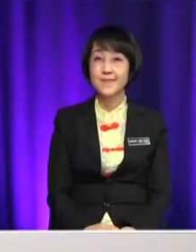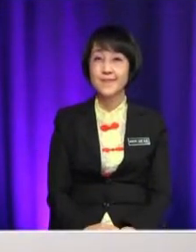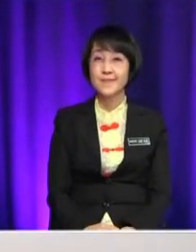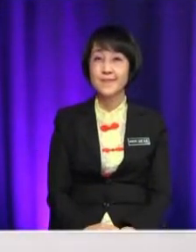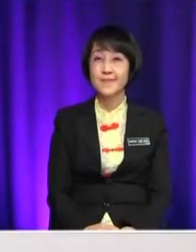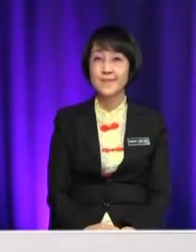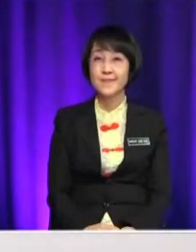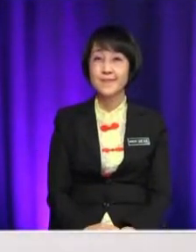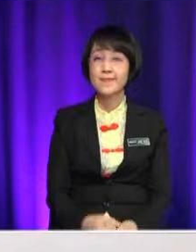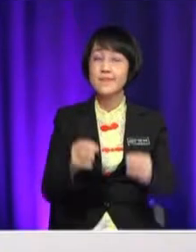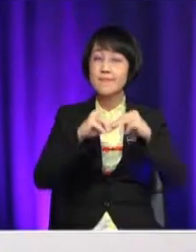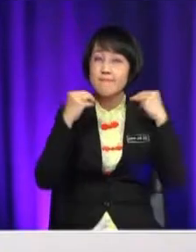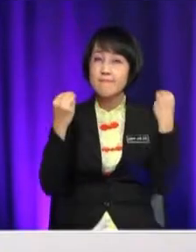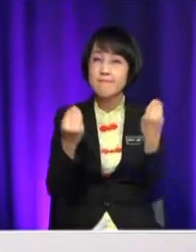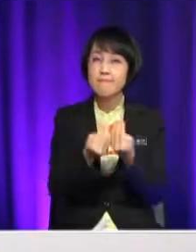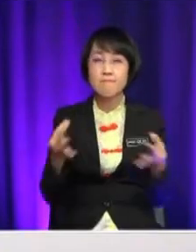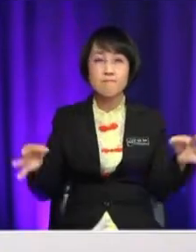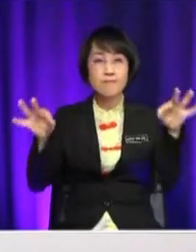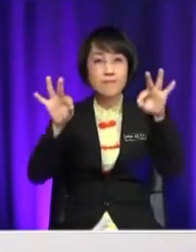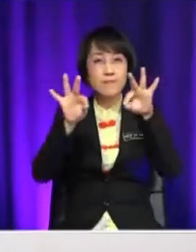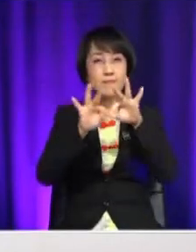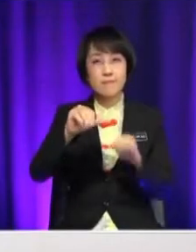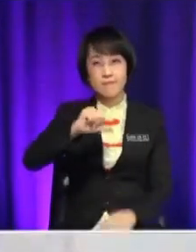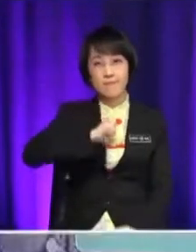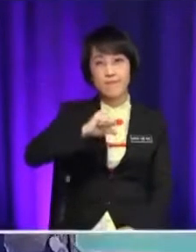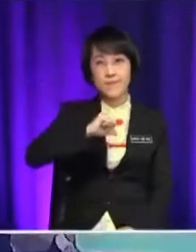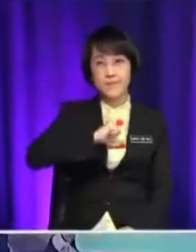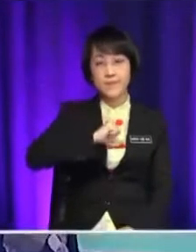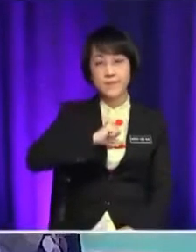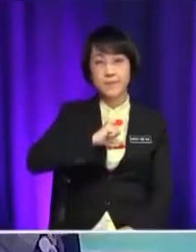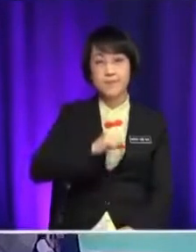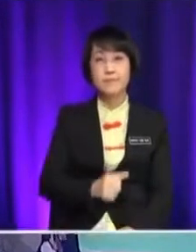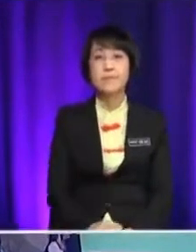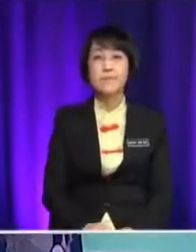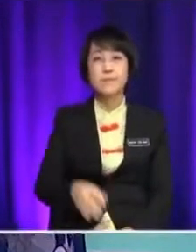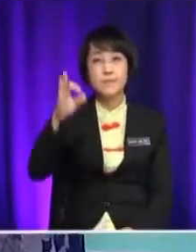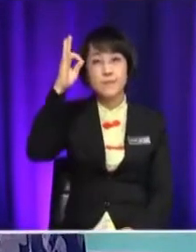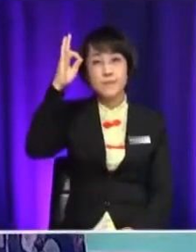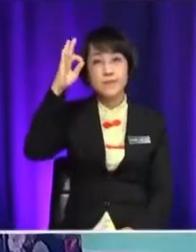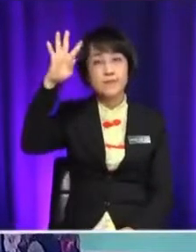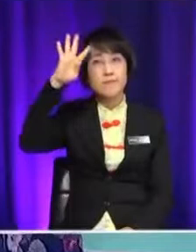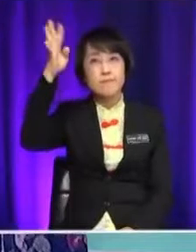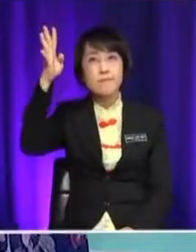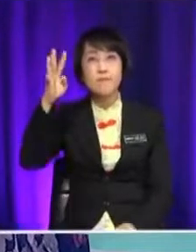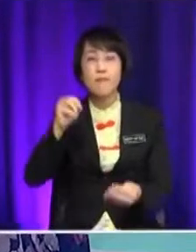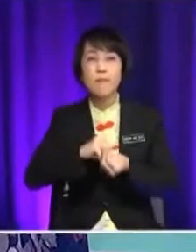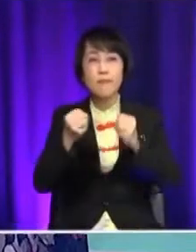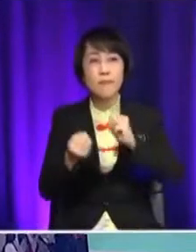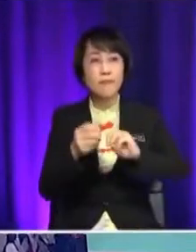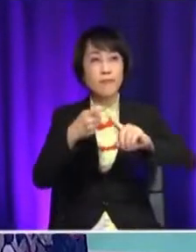Masyarakat yang mementingkan diri sendiri. Oh, dia cipta. Maknanya Faizrin mencipta masalah daripada gambar